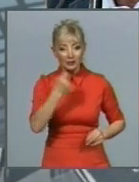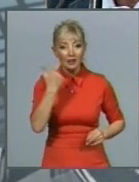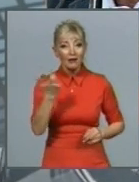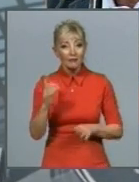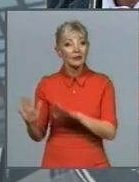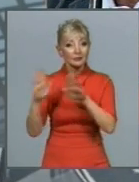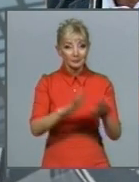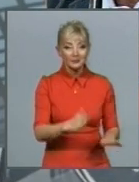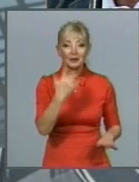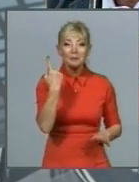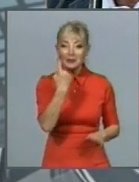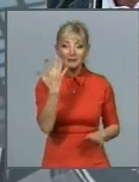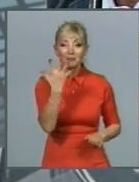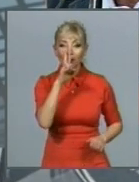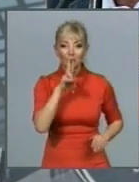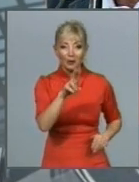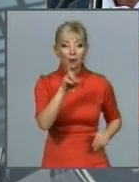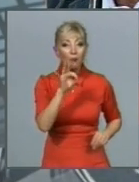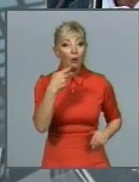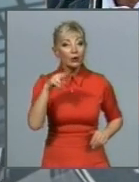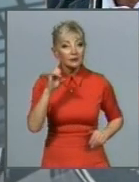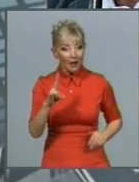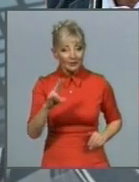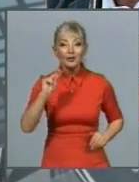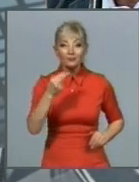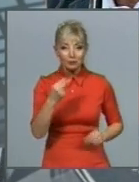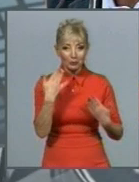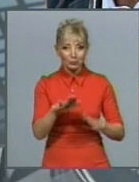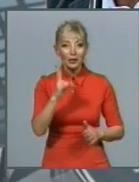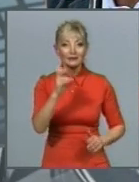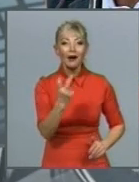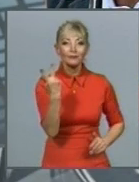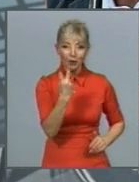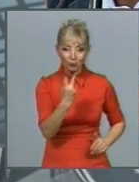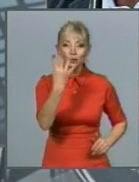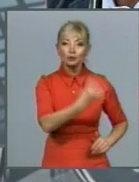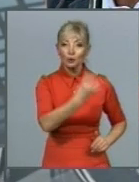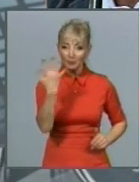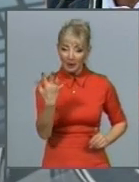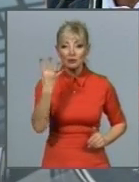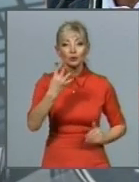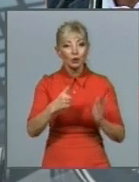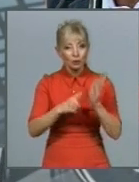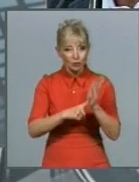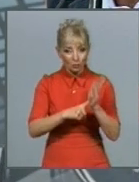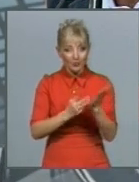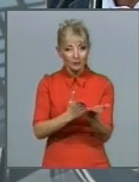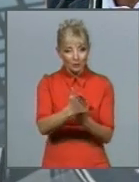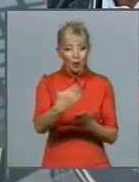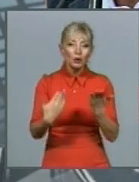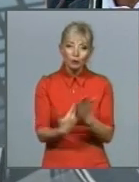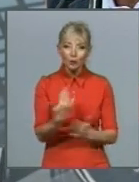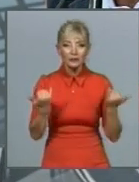5 троллейбусов «Богдан», и уже в четверг они выйдут на второй 45-46 маршруты. Это новые,